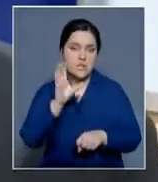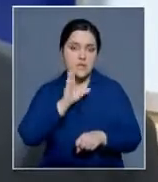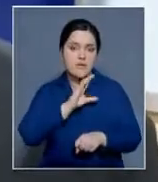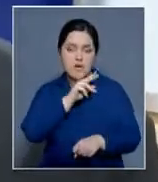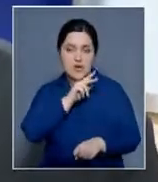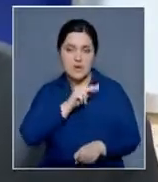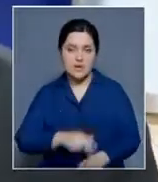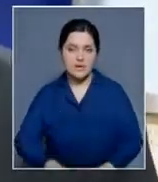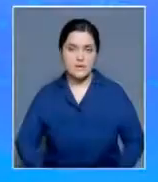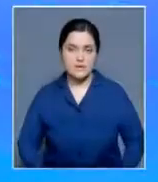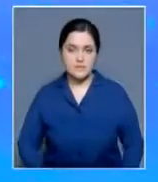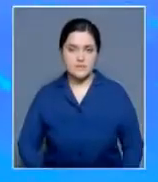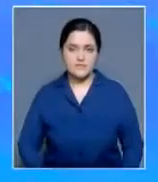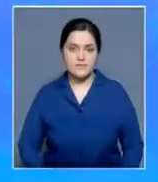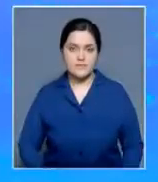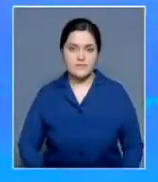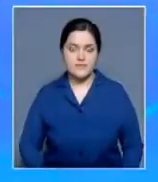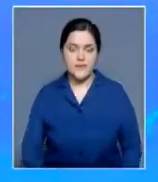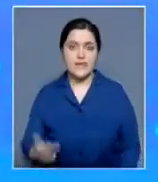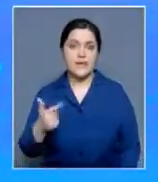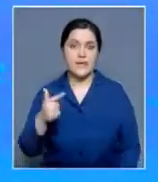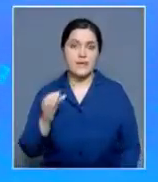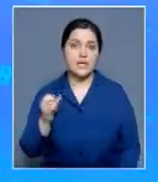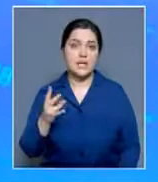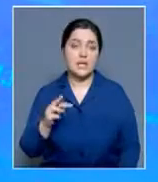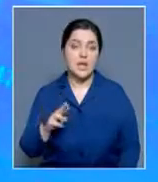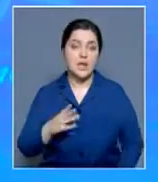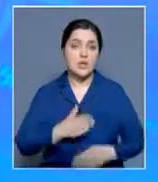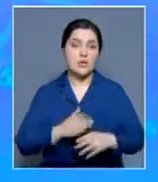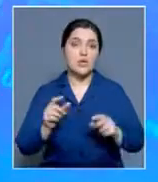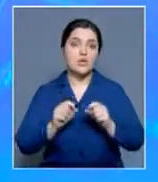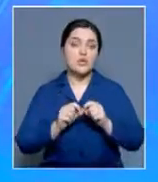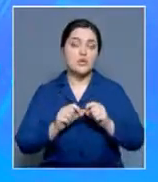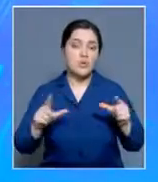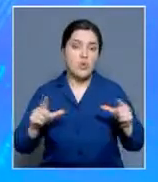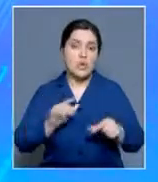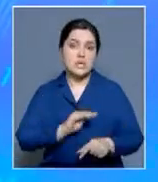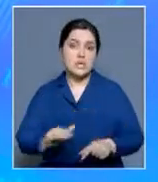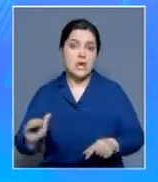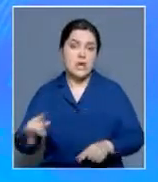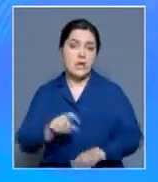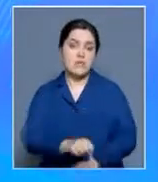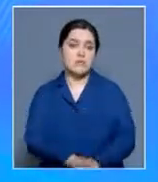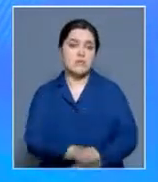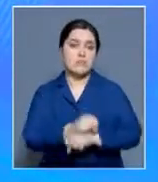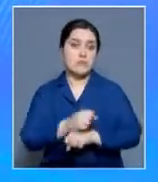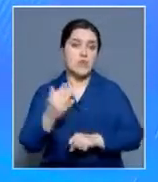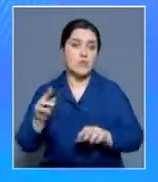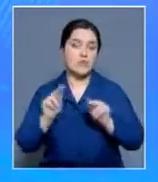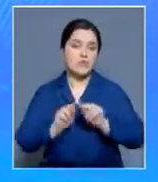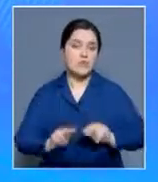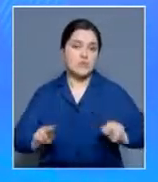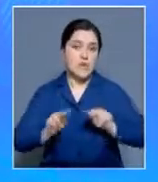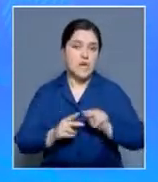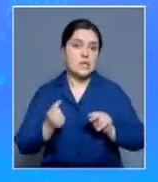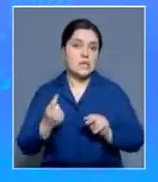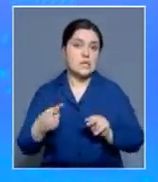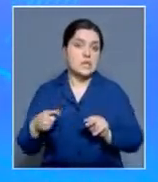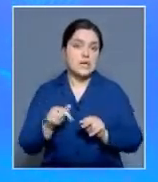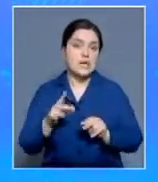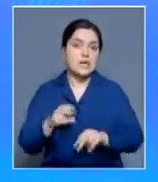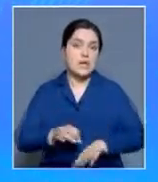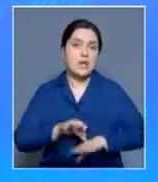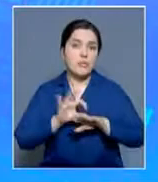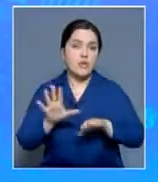Корею. А в Гвинее сотни школьников вышли на улицы из-за забастовки учителей, которые уже несколько недель не проводят